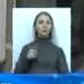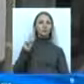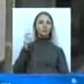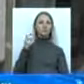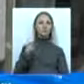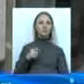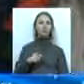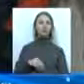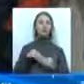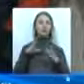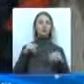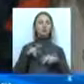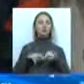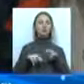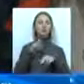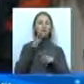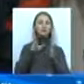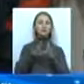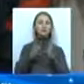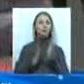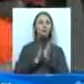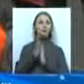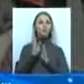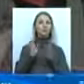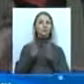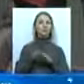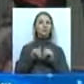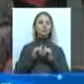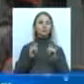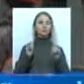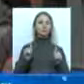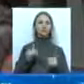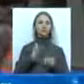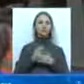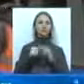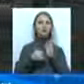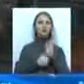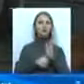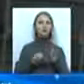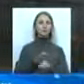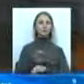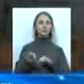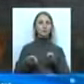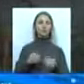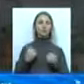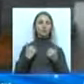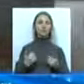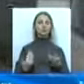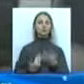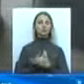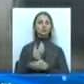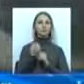өнеркәсіп бағыттарындағы бірқатар өндіріс ошақтары жұмыс істеуде. Индустриалды инновациялық даму бағдарламасына 16 жоба енгізілген. Бүгінге